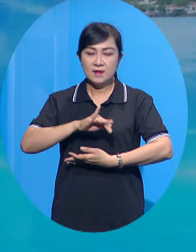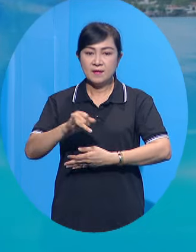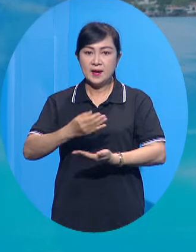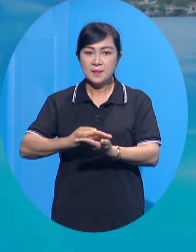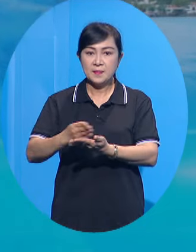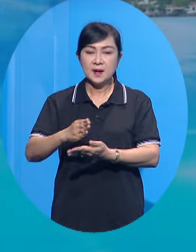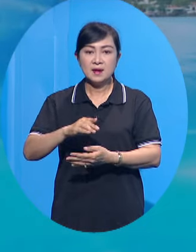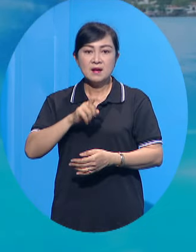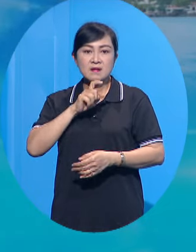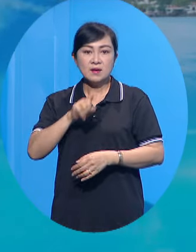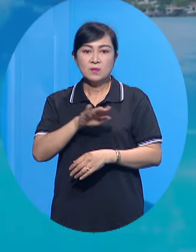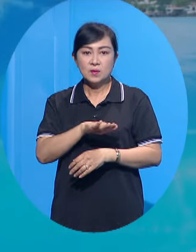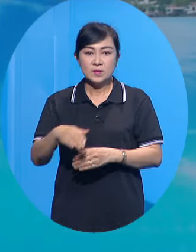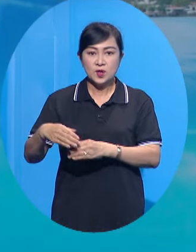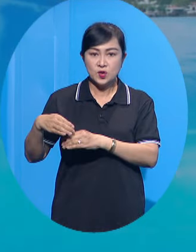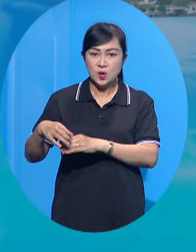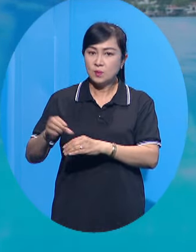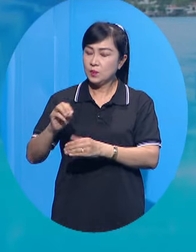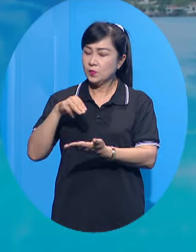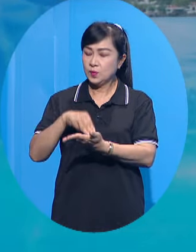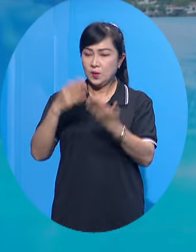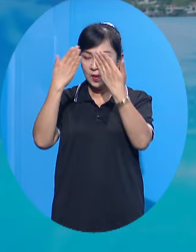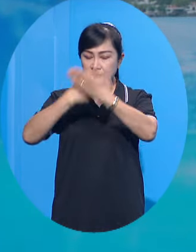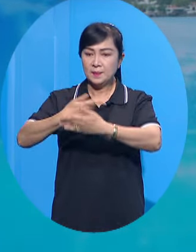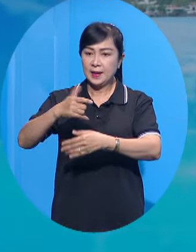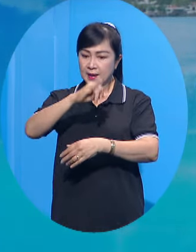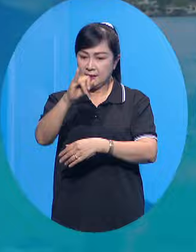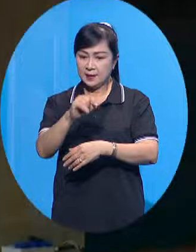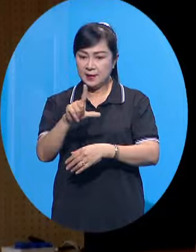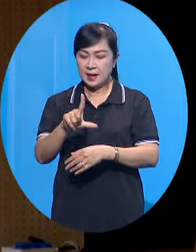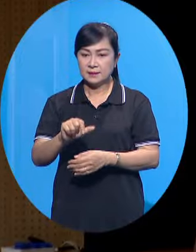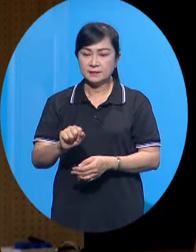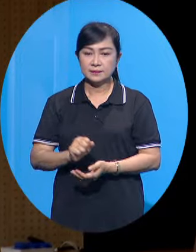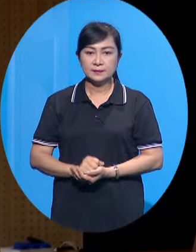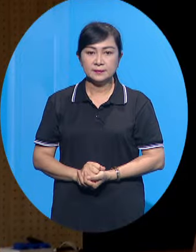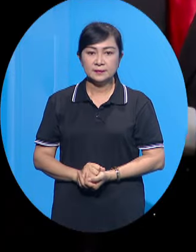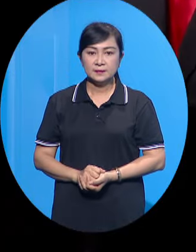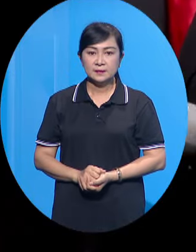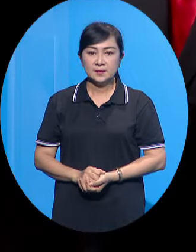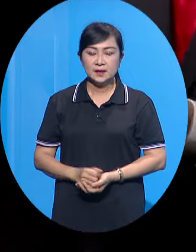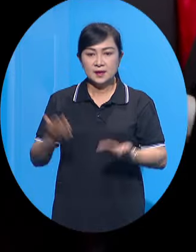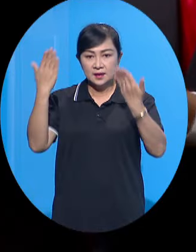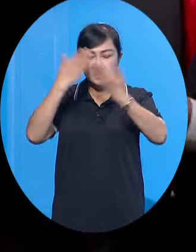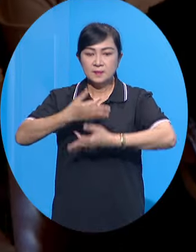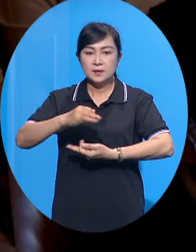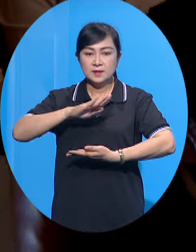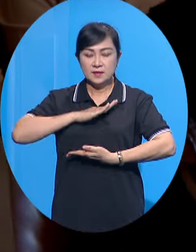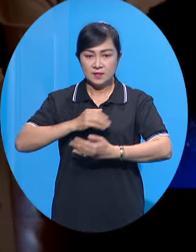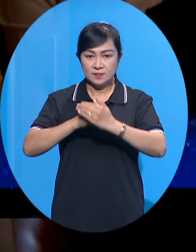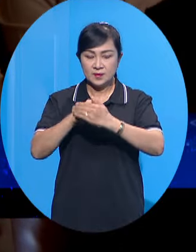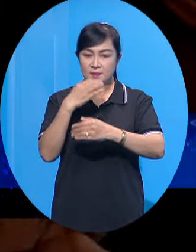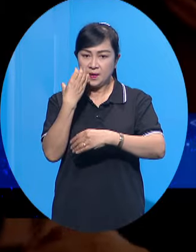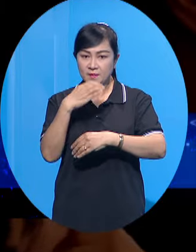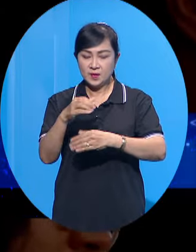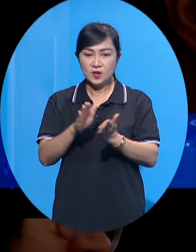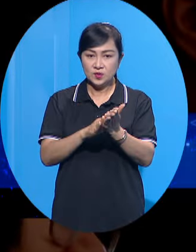vàng, bạc, đồng cho các thí sinh nhóm không chuyên tại đêm gala. Đêm gala trao giải không chỉ tôn vinh những tài năng âm nhạc trẻ